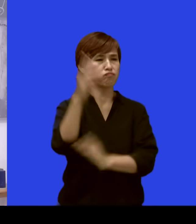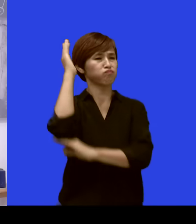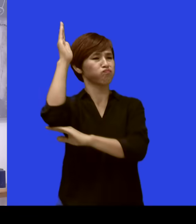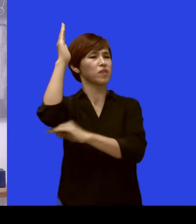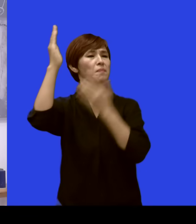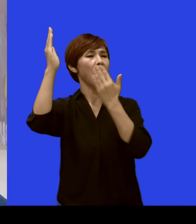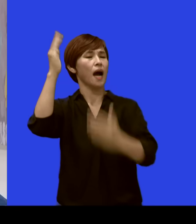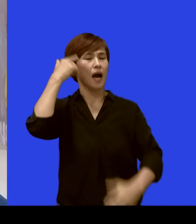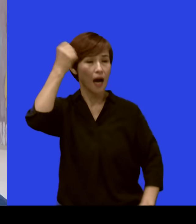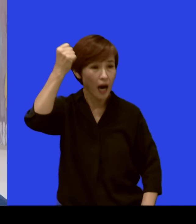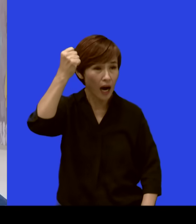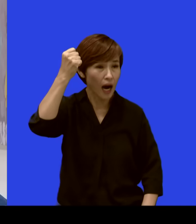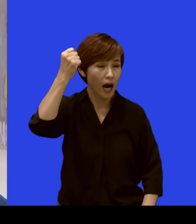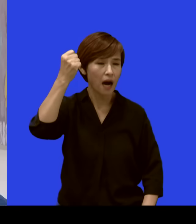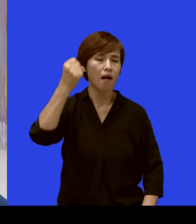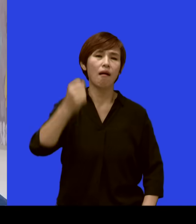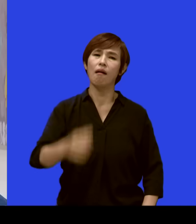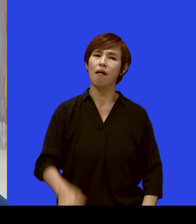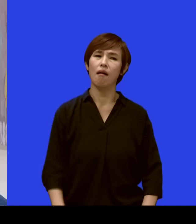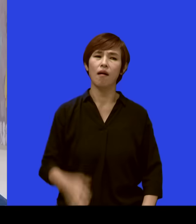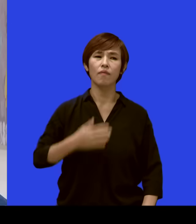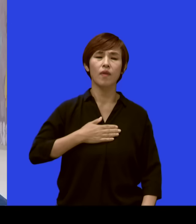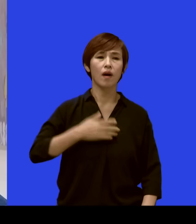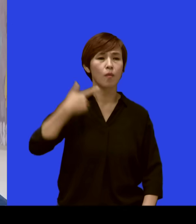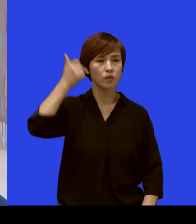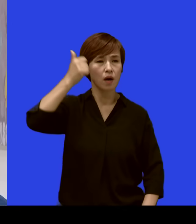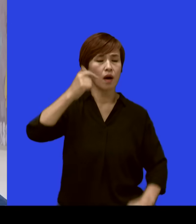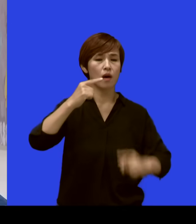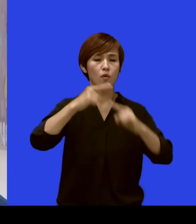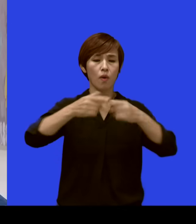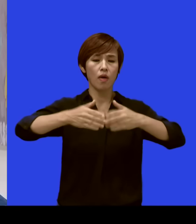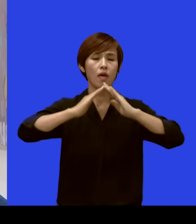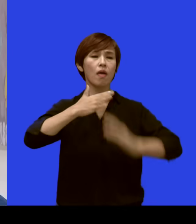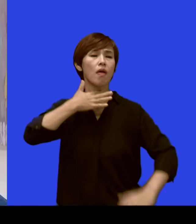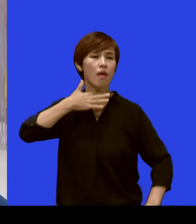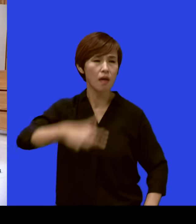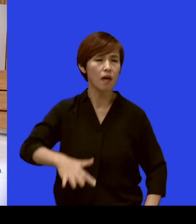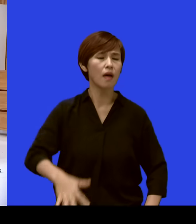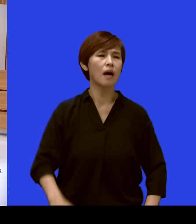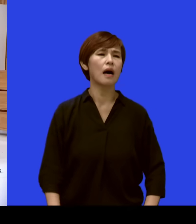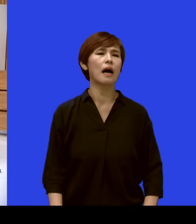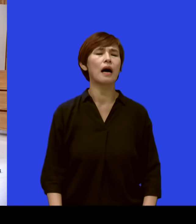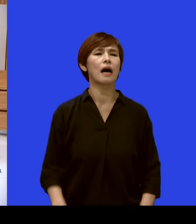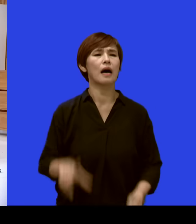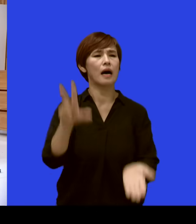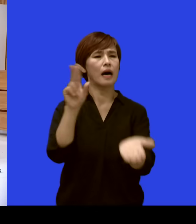있다라고 생각했는데 내가 또 교회를 안 해봤다라는 게 라이센스가 없는 거구나.